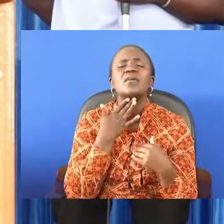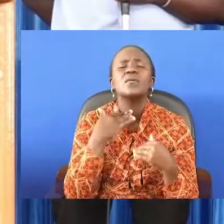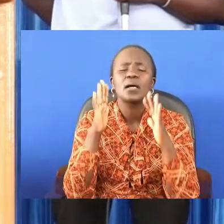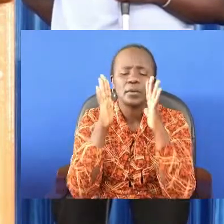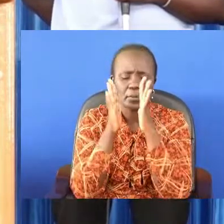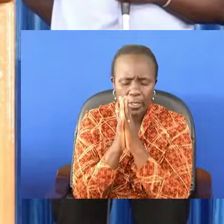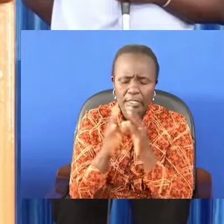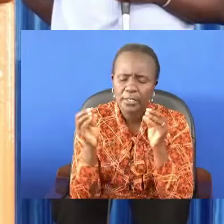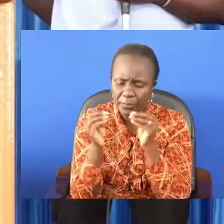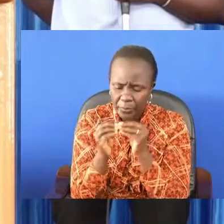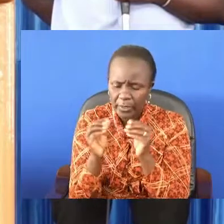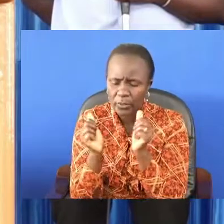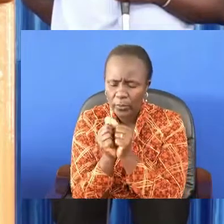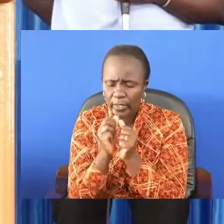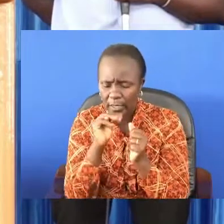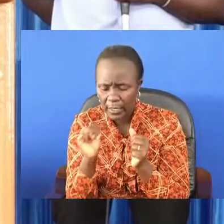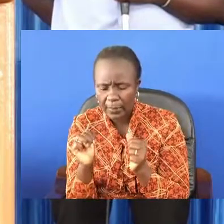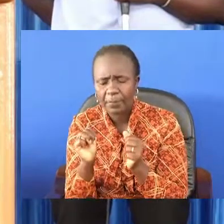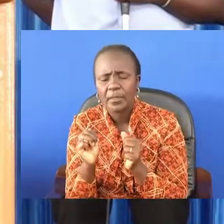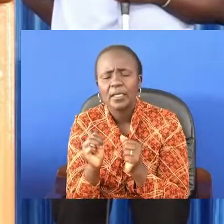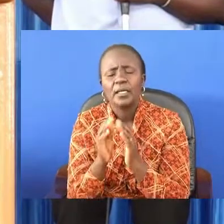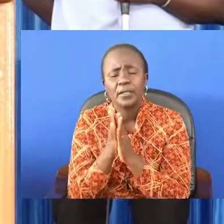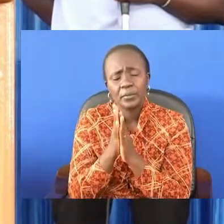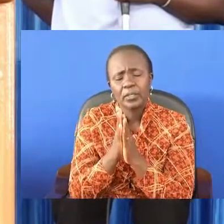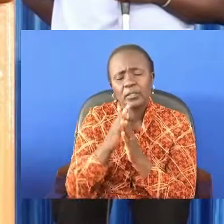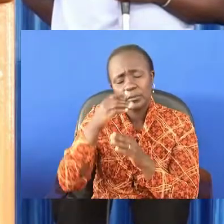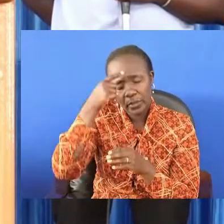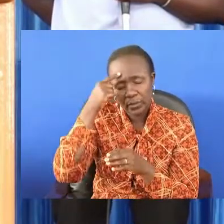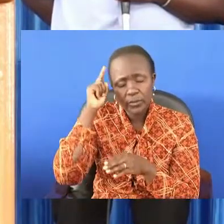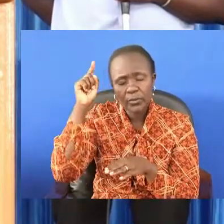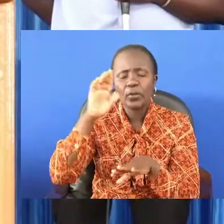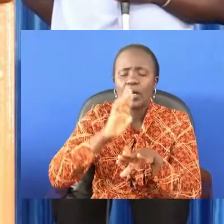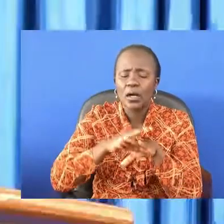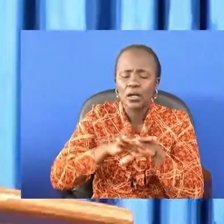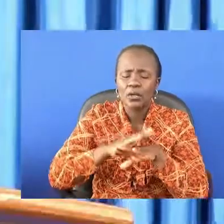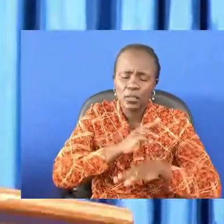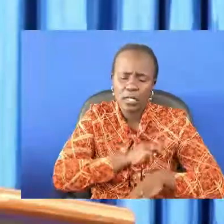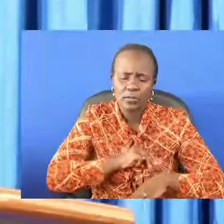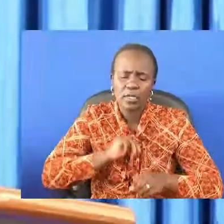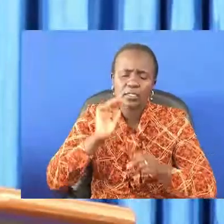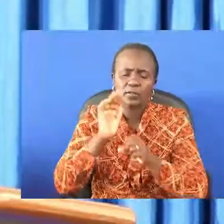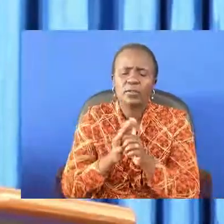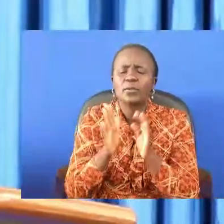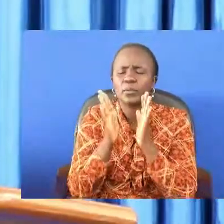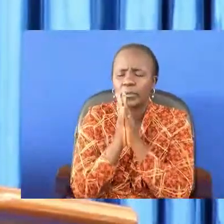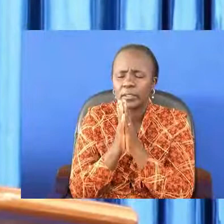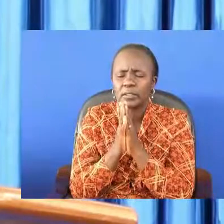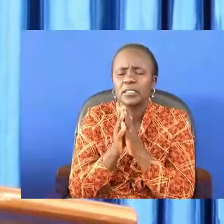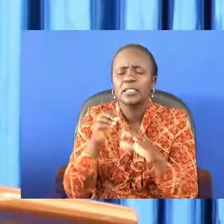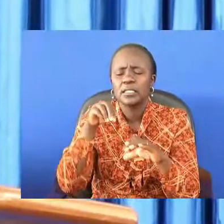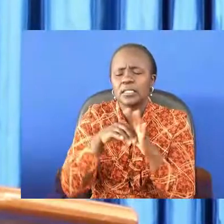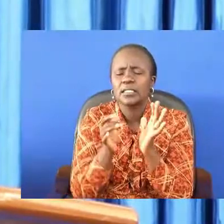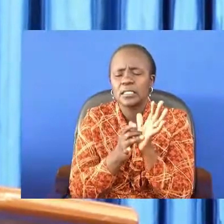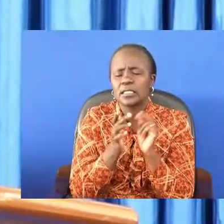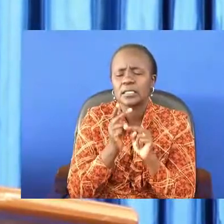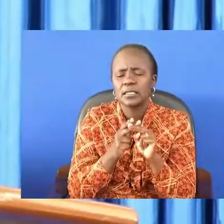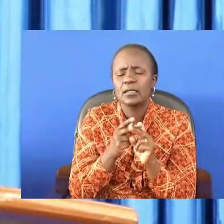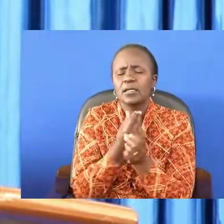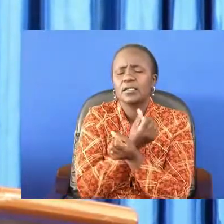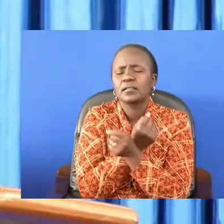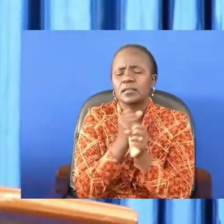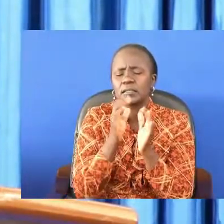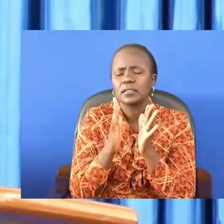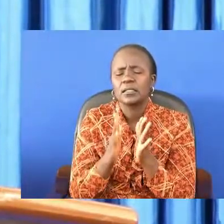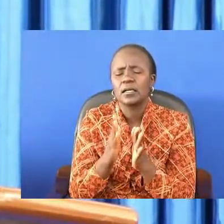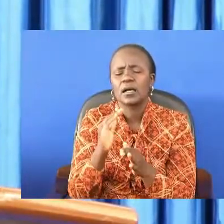maombi. Kutana mahitaji yao, kwa maana wewe ni mwema Mungu na wa rehema. Maana tumeomba katika jina la Yesu uliye Kristo na